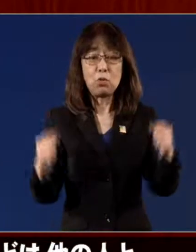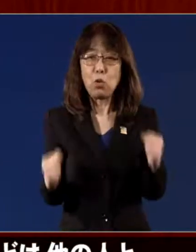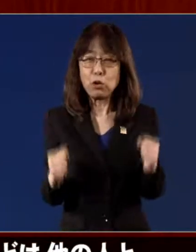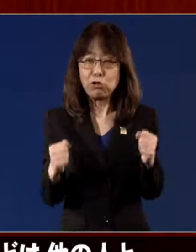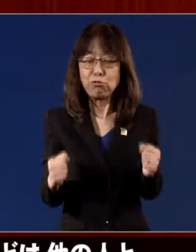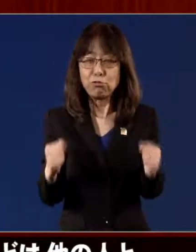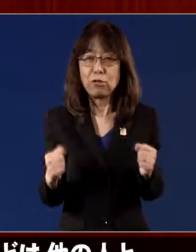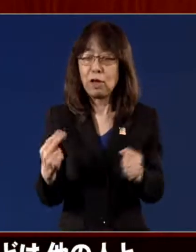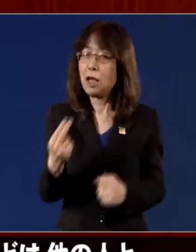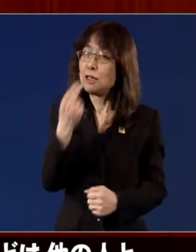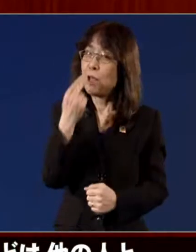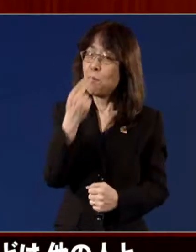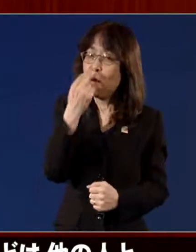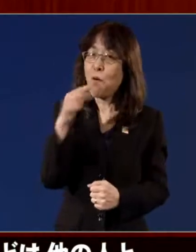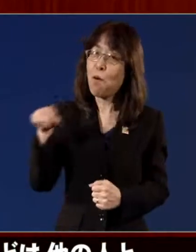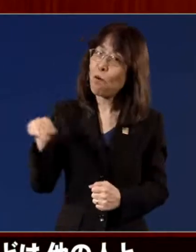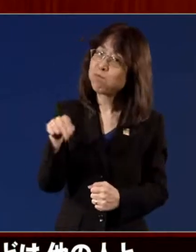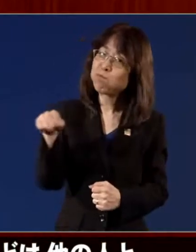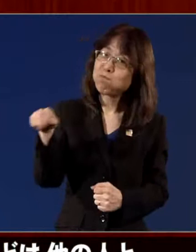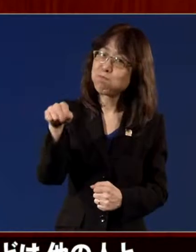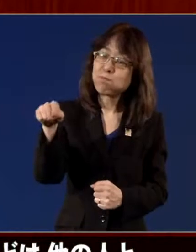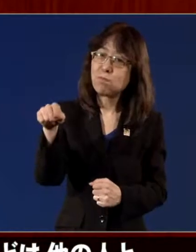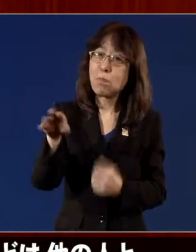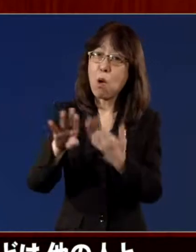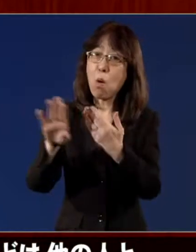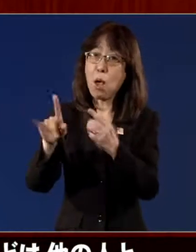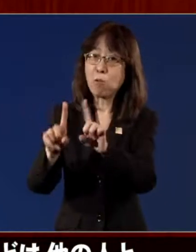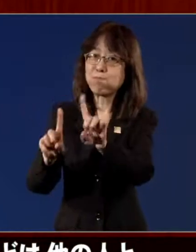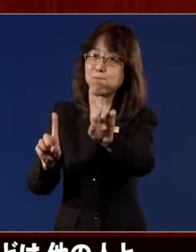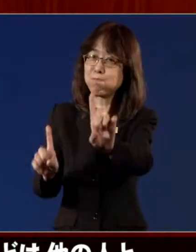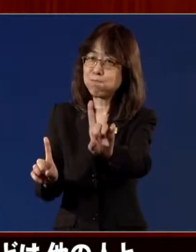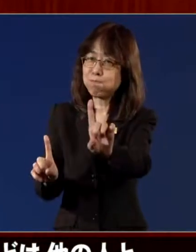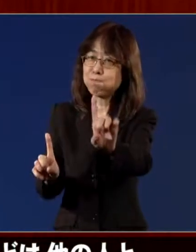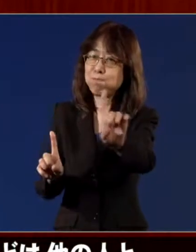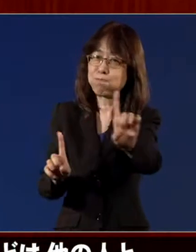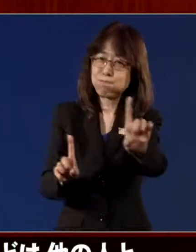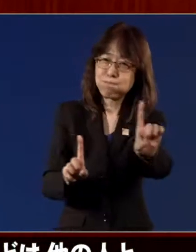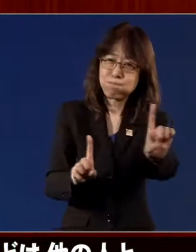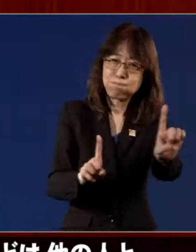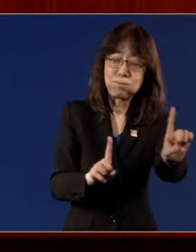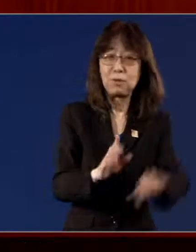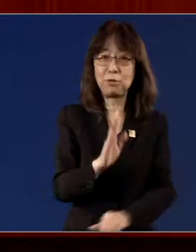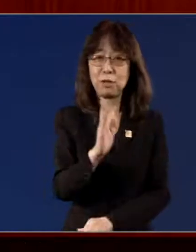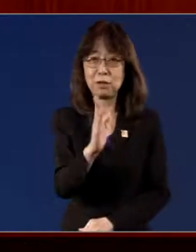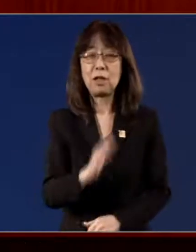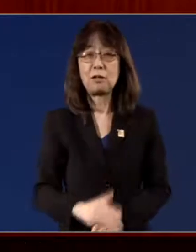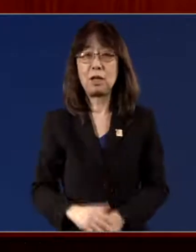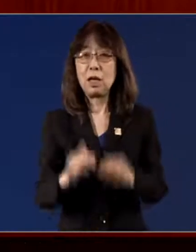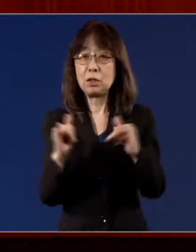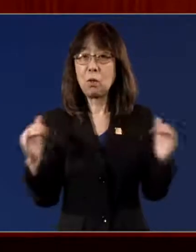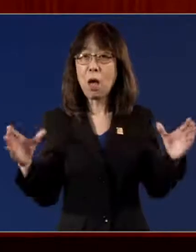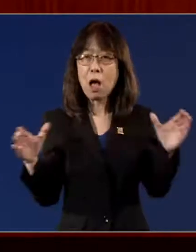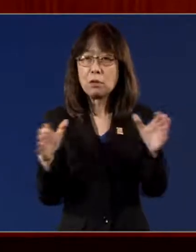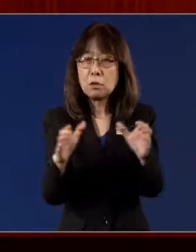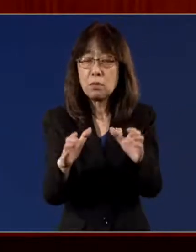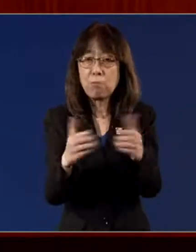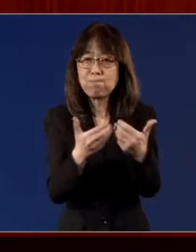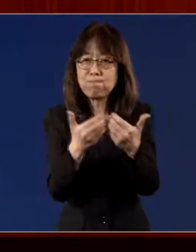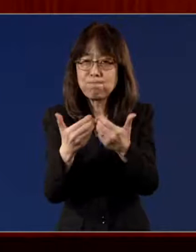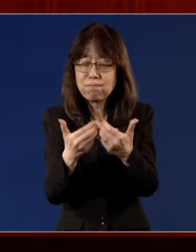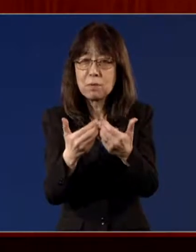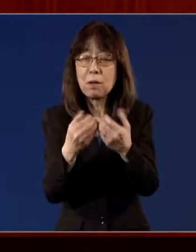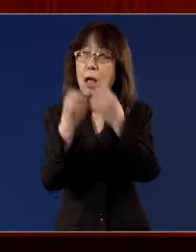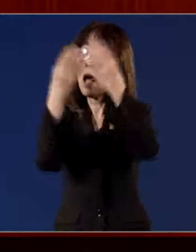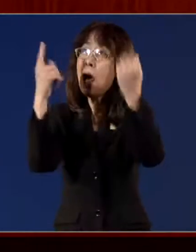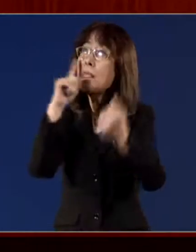他の人と距離をとって行うように気を付けて下さい人が集まるようなお花見や